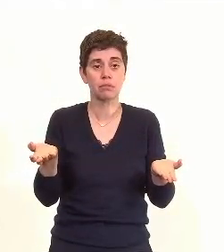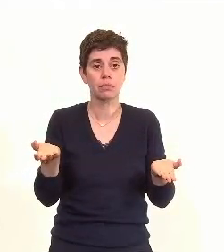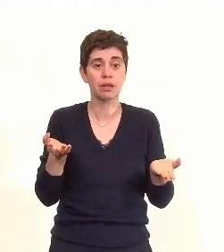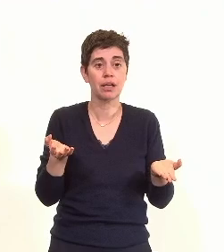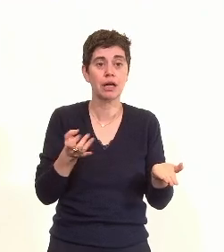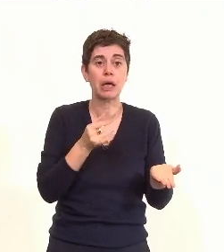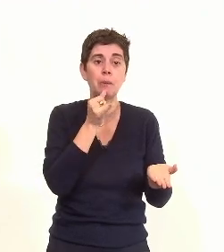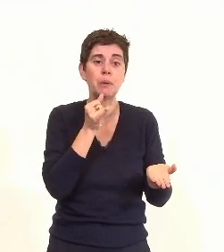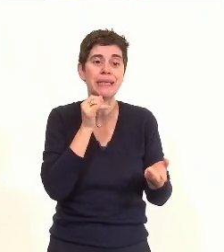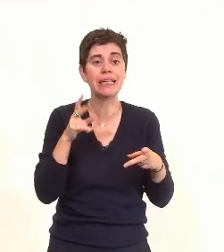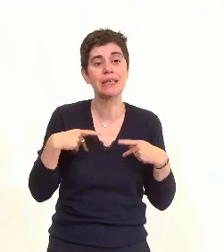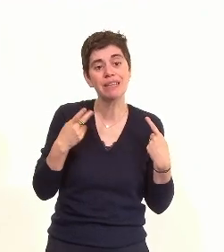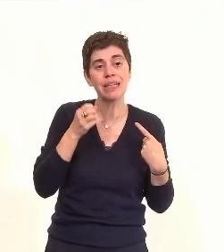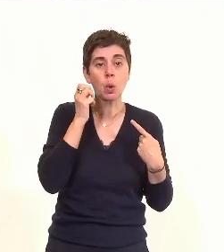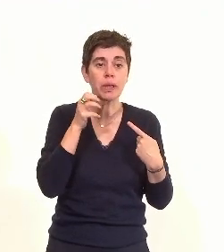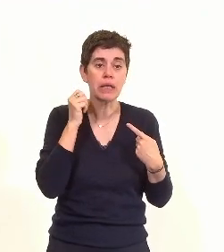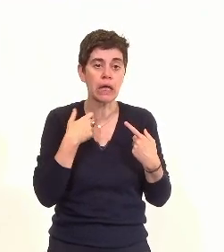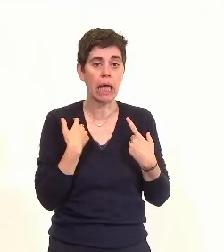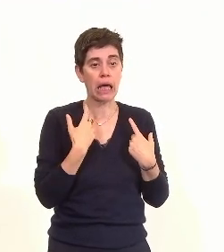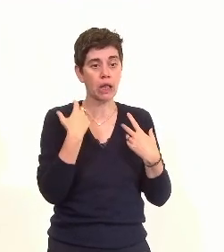les soins comme vous disiez, c'est vraiment